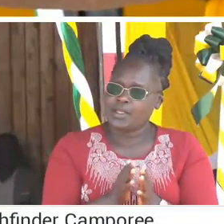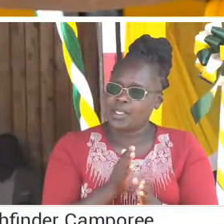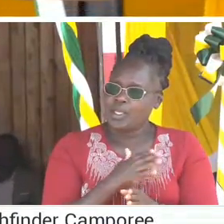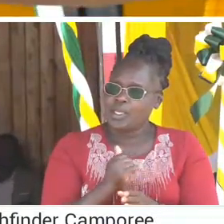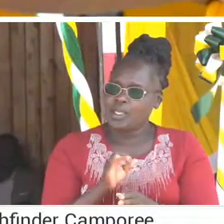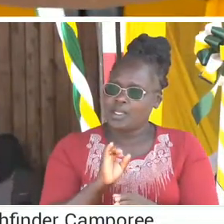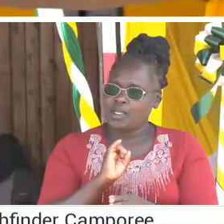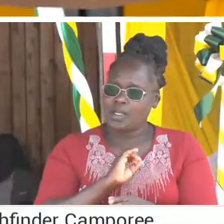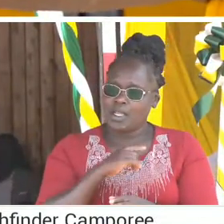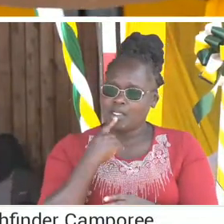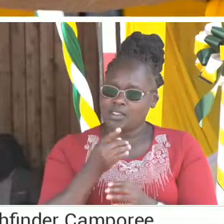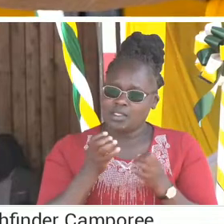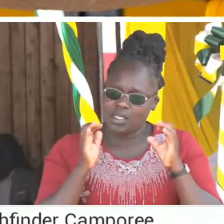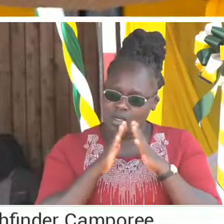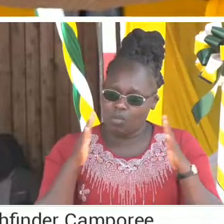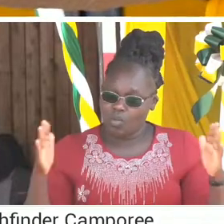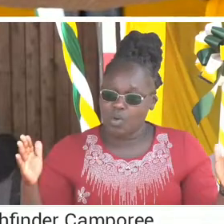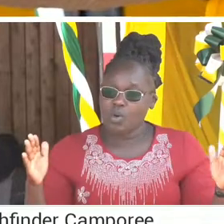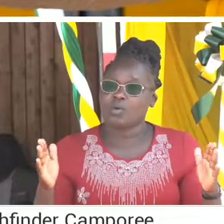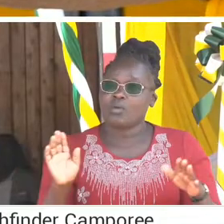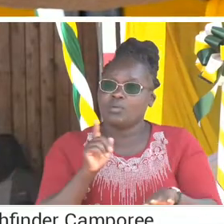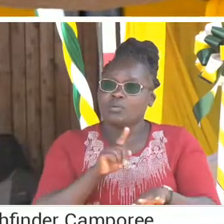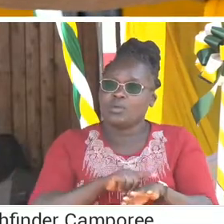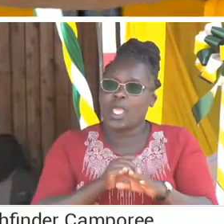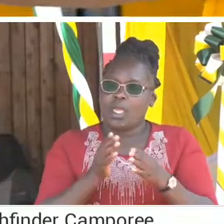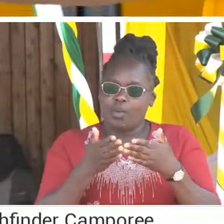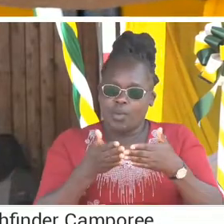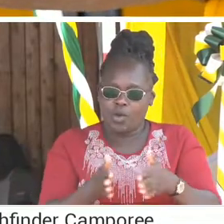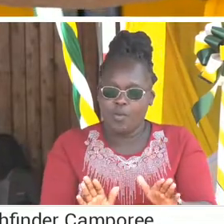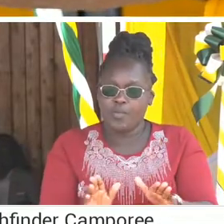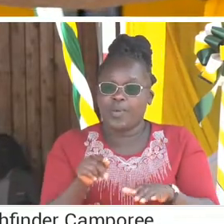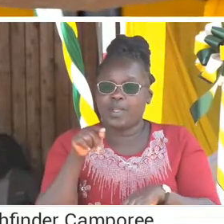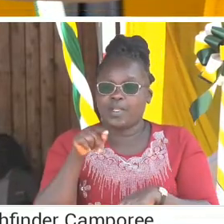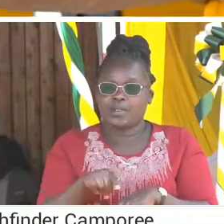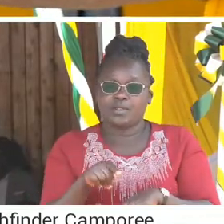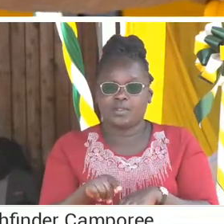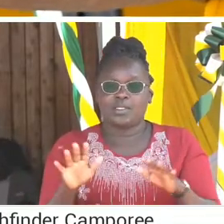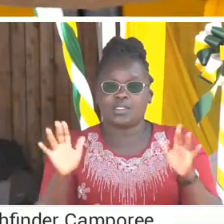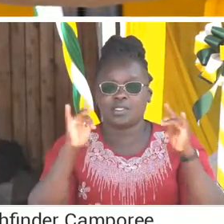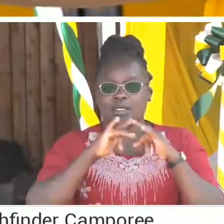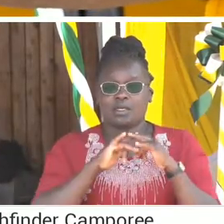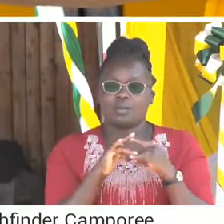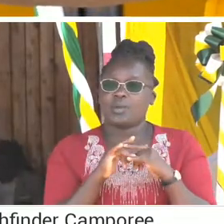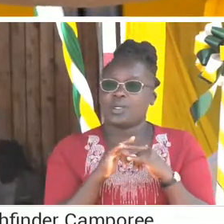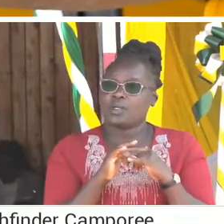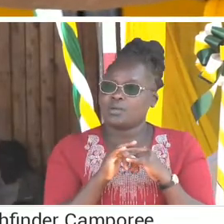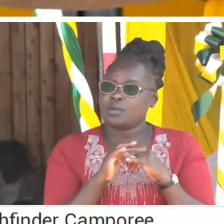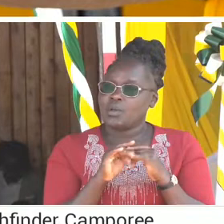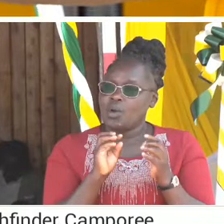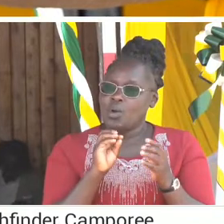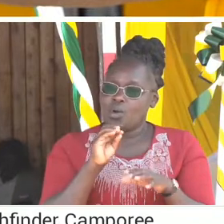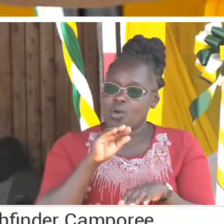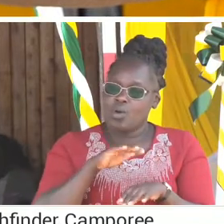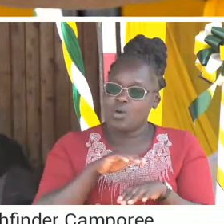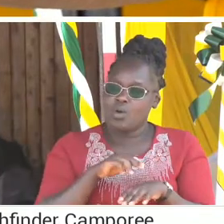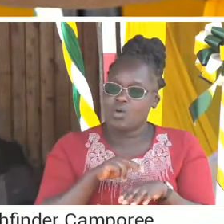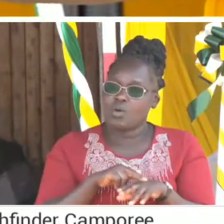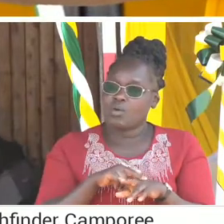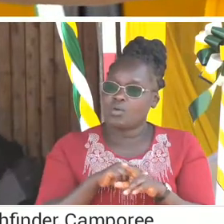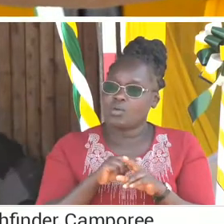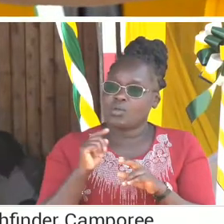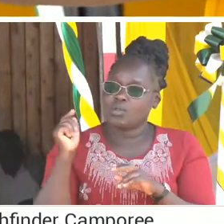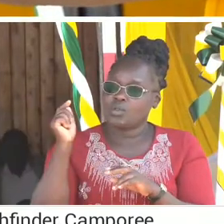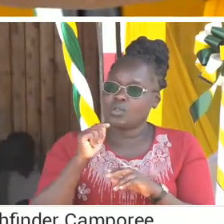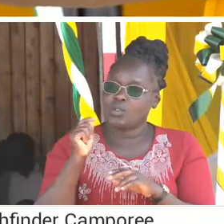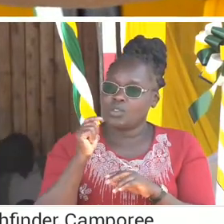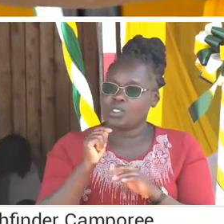wakati nilifungua Camporee hii siku ya Jumanne, niliweza kusema mengi ambaye niliamini